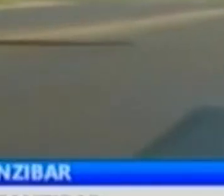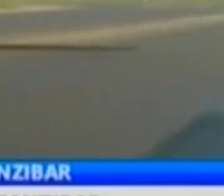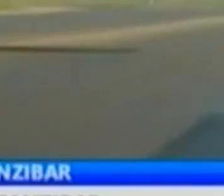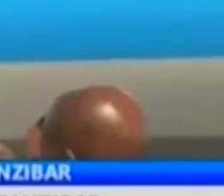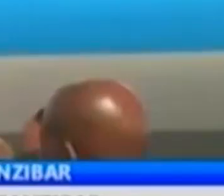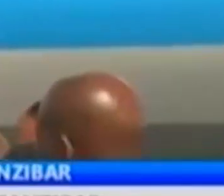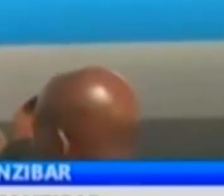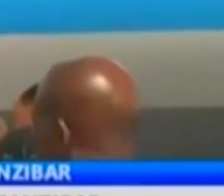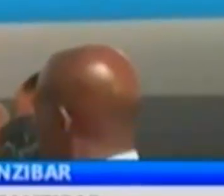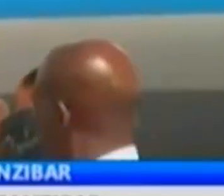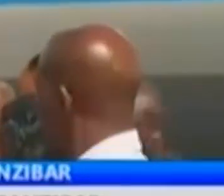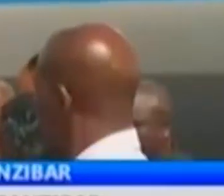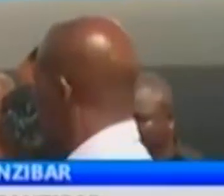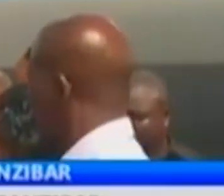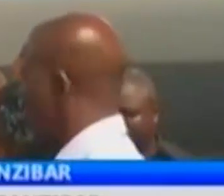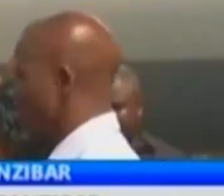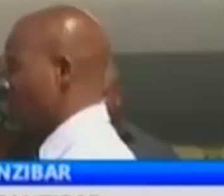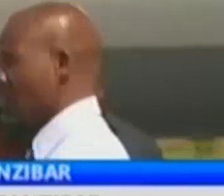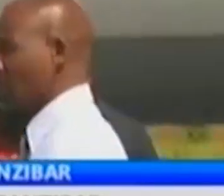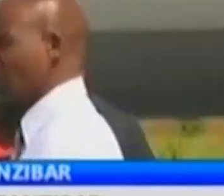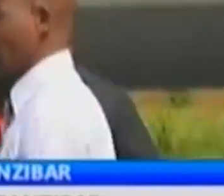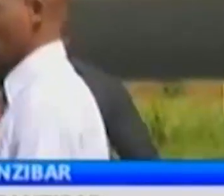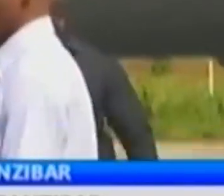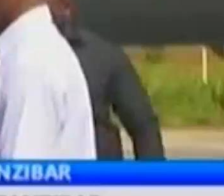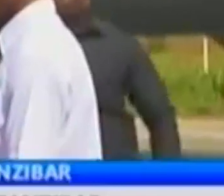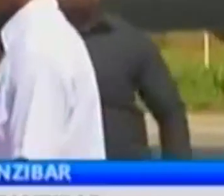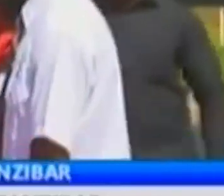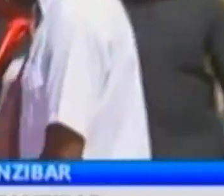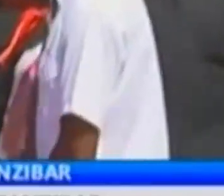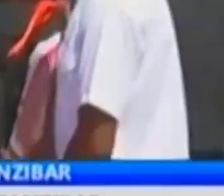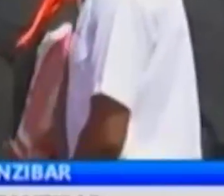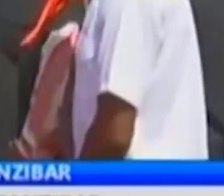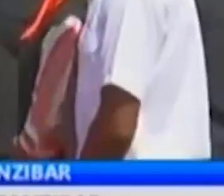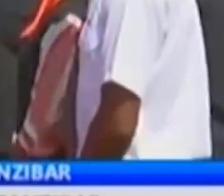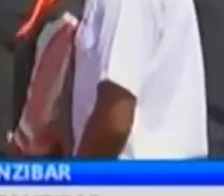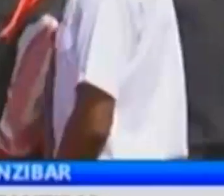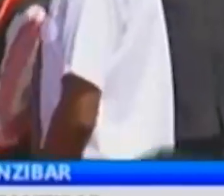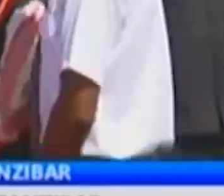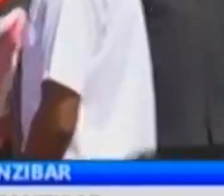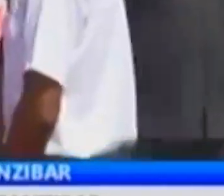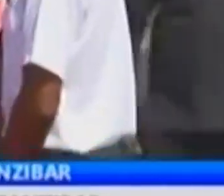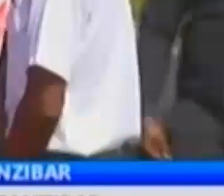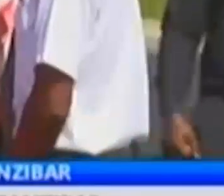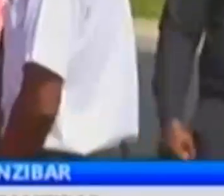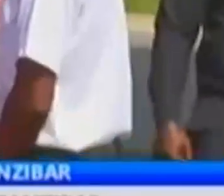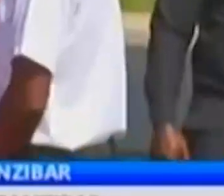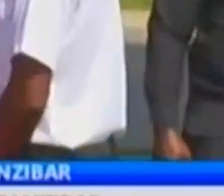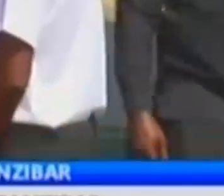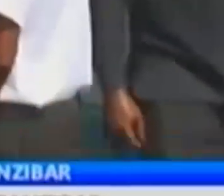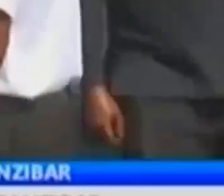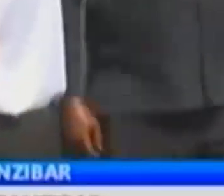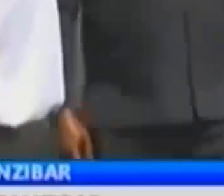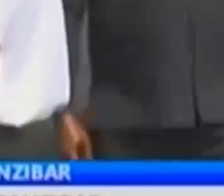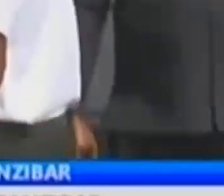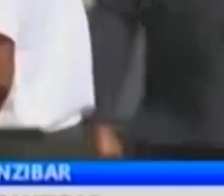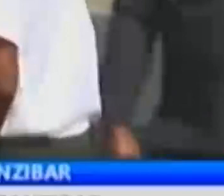visiwani humo. Mara baada ya kupokelewa uwanja wa ndege wa kimataifa kumbukumbu ya Amani Abeid Karume, alishuhudia vikundi mbalimbali